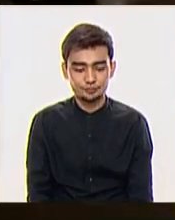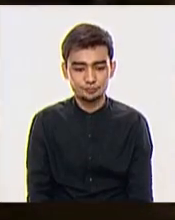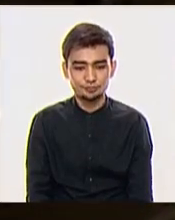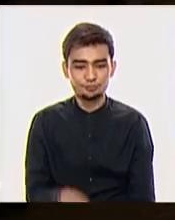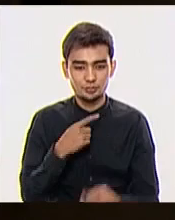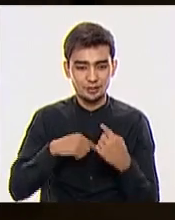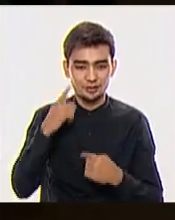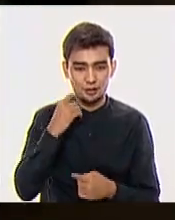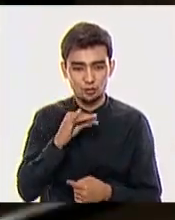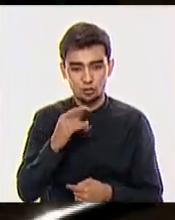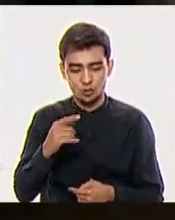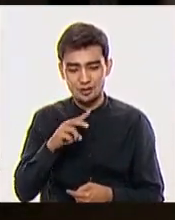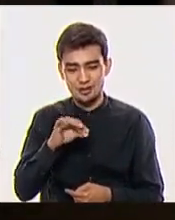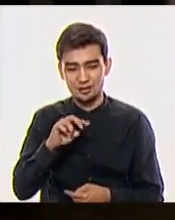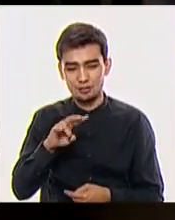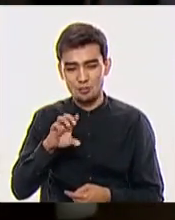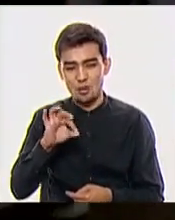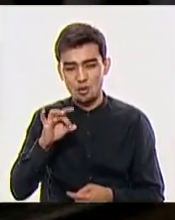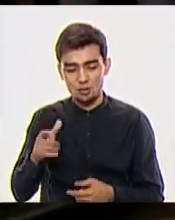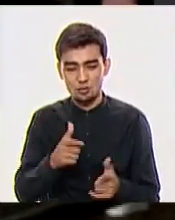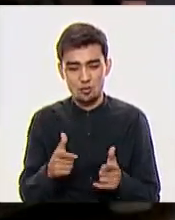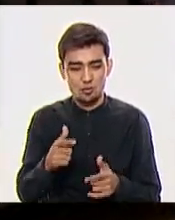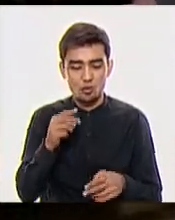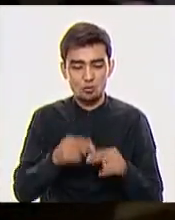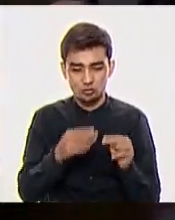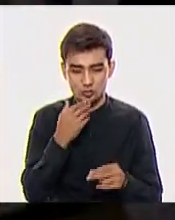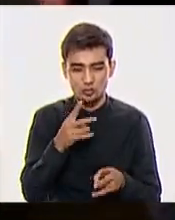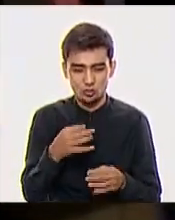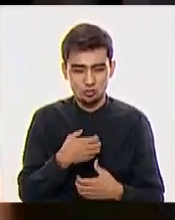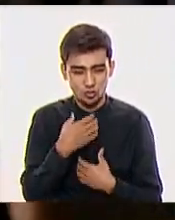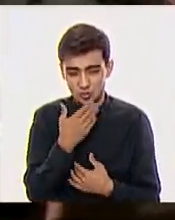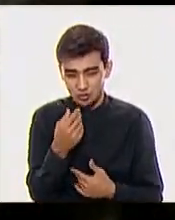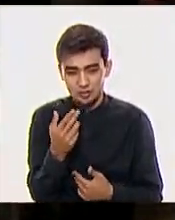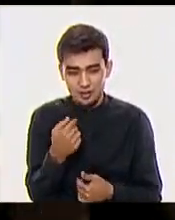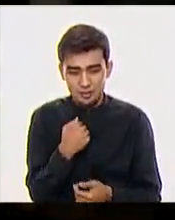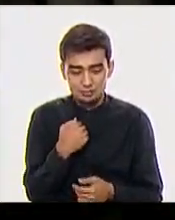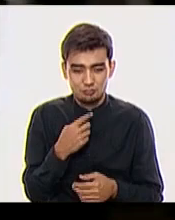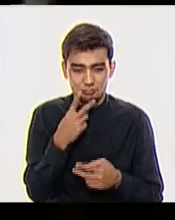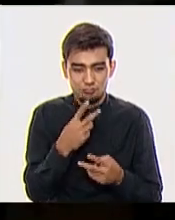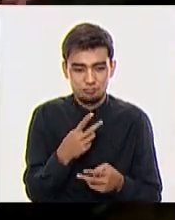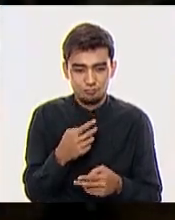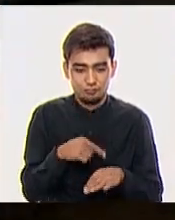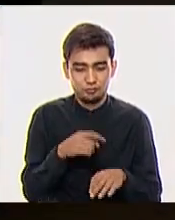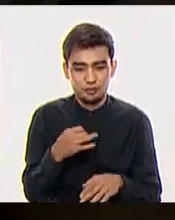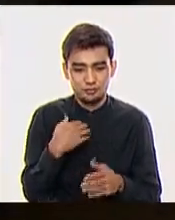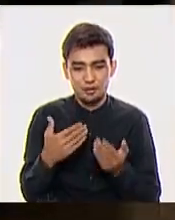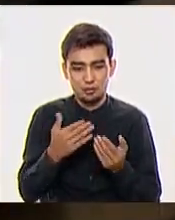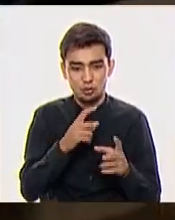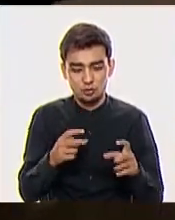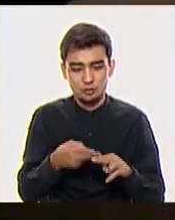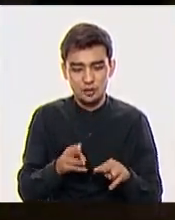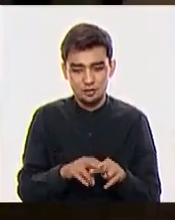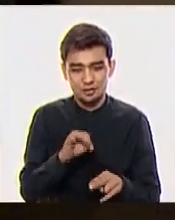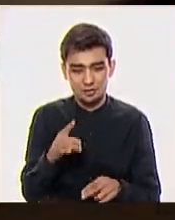Мы знаем, что на юге Лимбурга все еще не закончено, как это не ужасно, но знаете, я все равно тронут. Я только что разговаривал с людьми